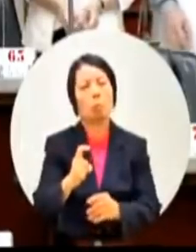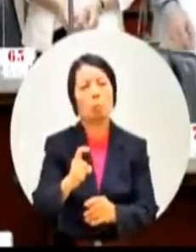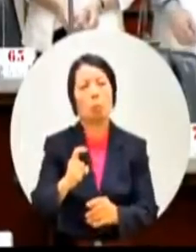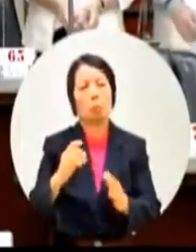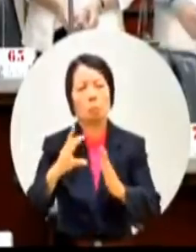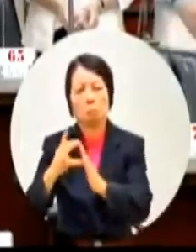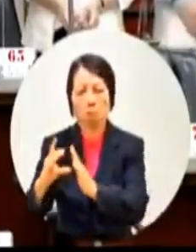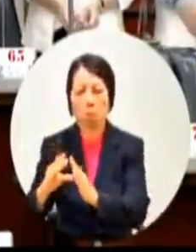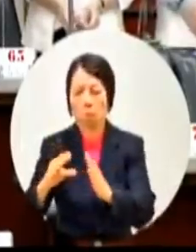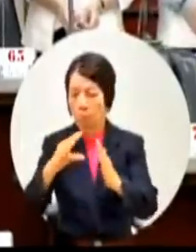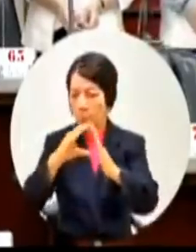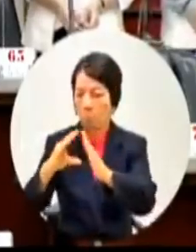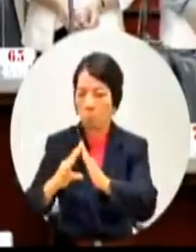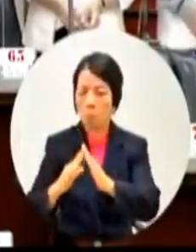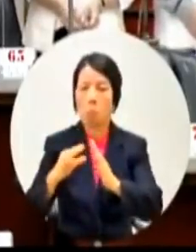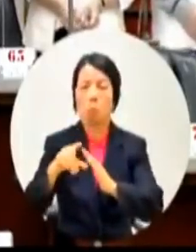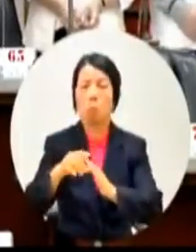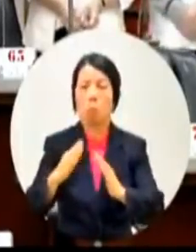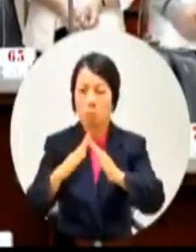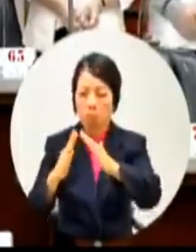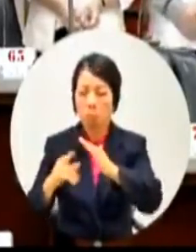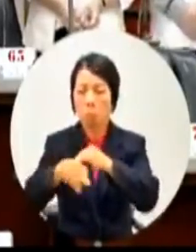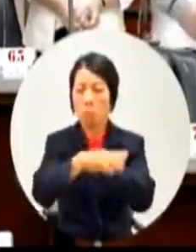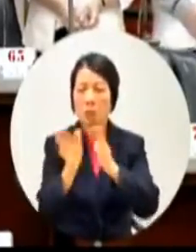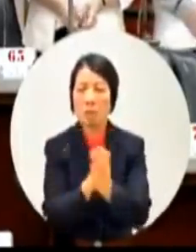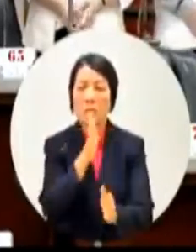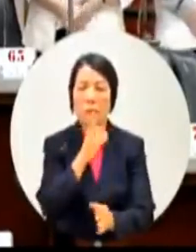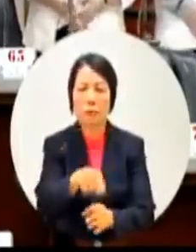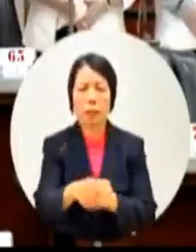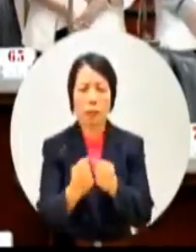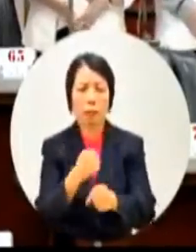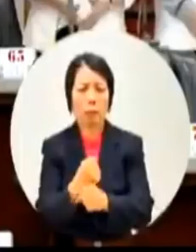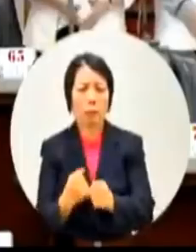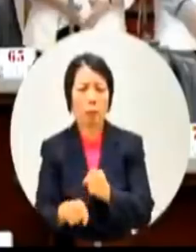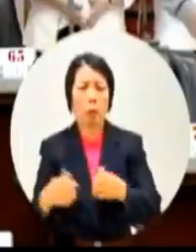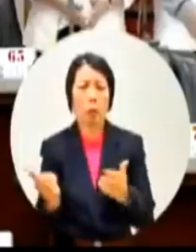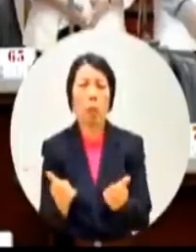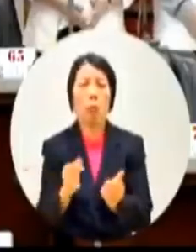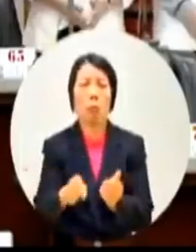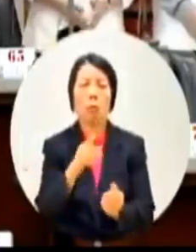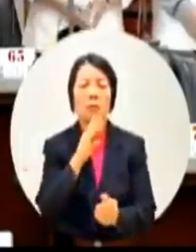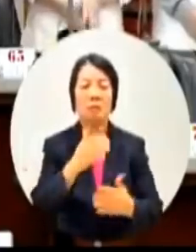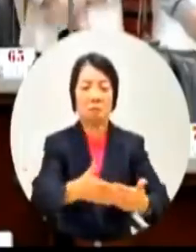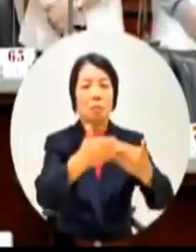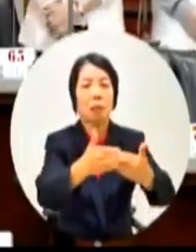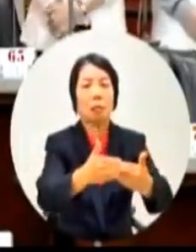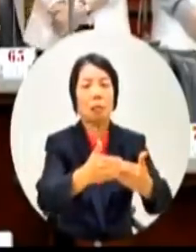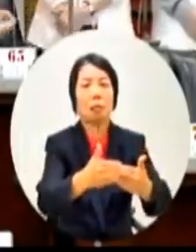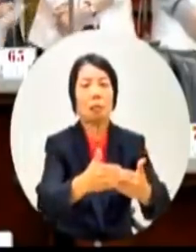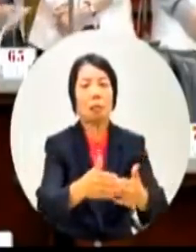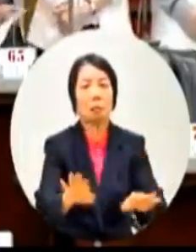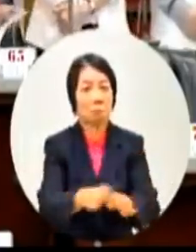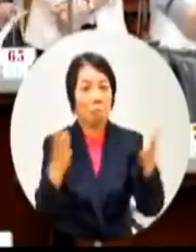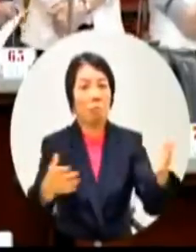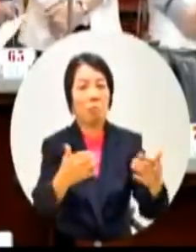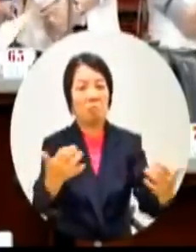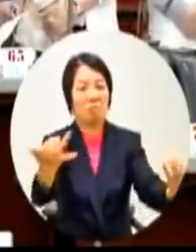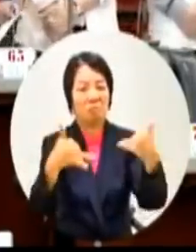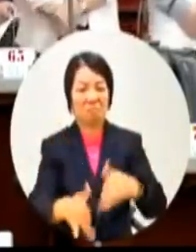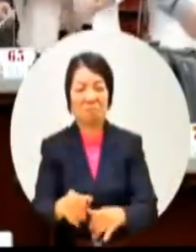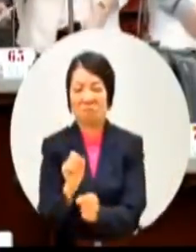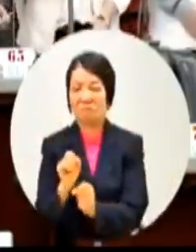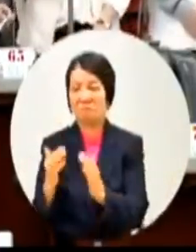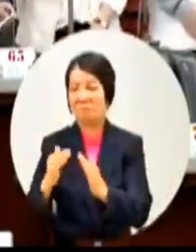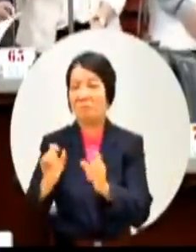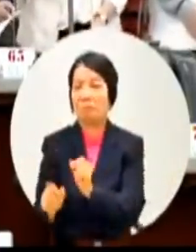开放入资，你所有年轻人都在说这一次的选举年轻人都算你对你有期待，他